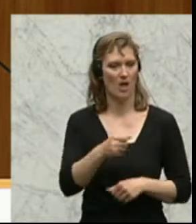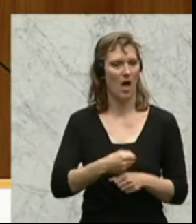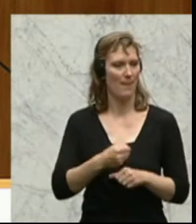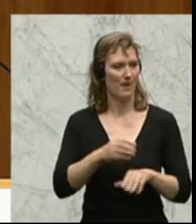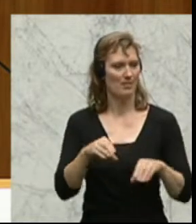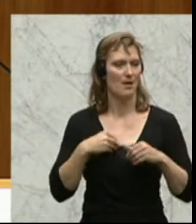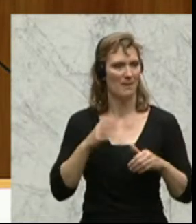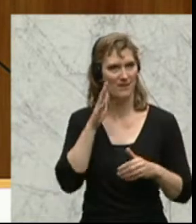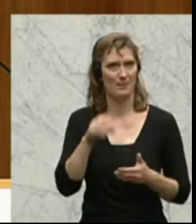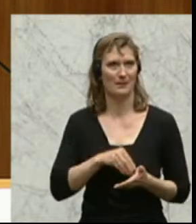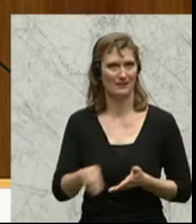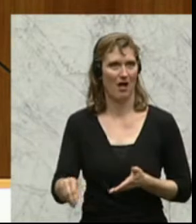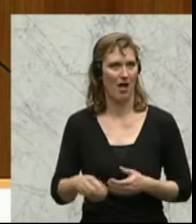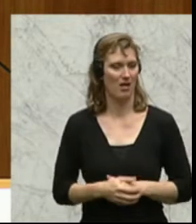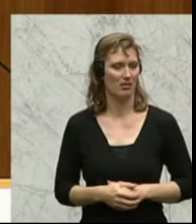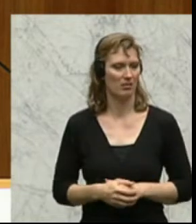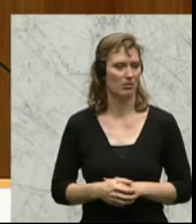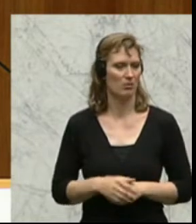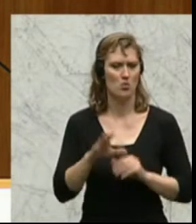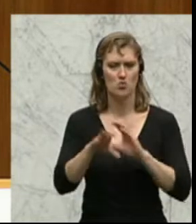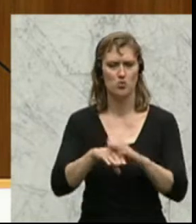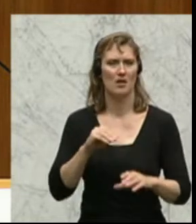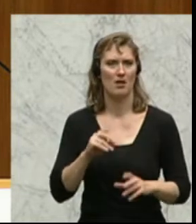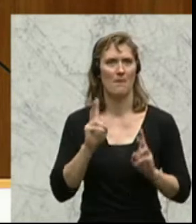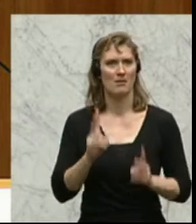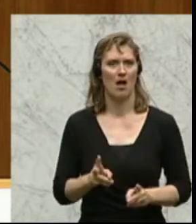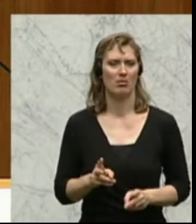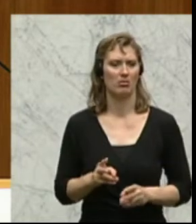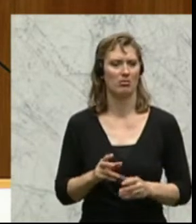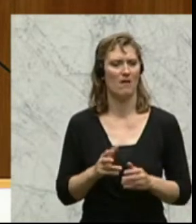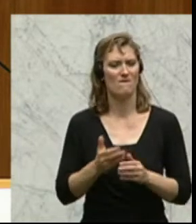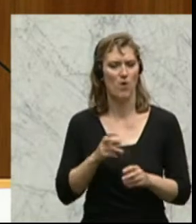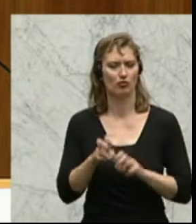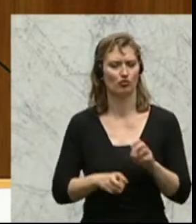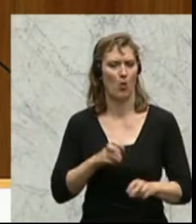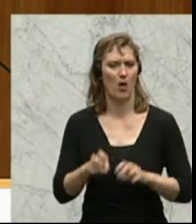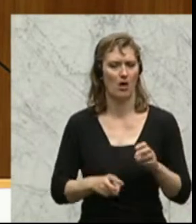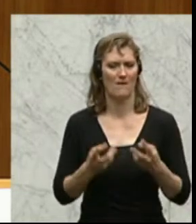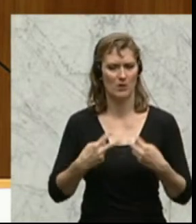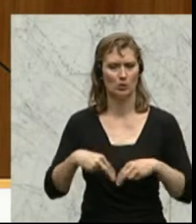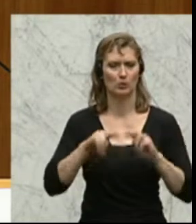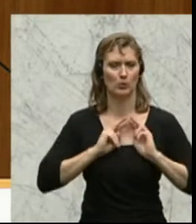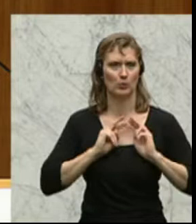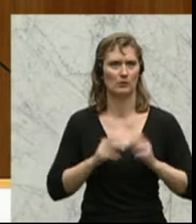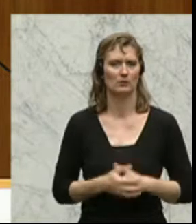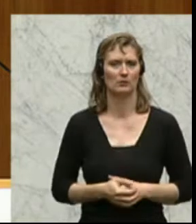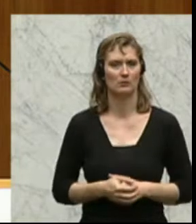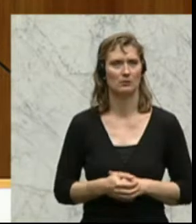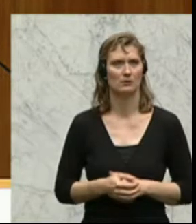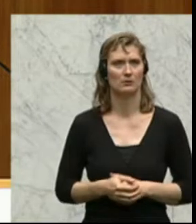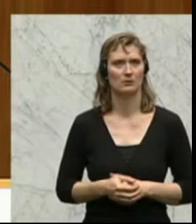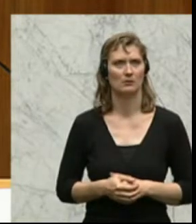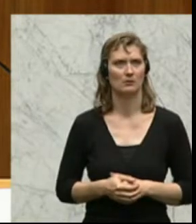werden. Denn die Unternehmer können sich ja die Vorsteuer wieder zurückholen. Dass es hier eine